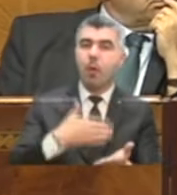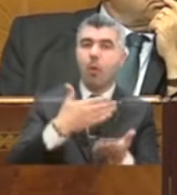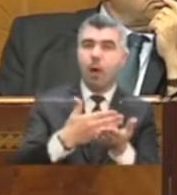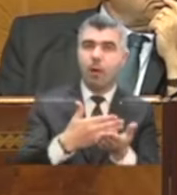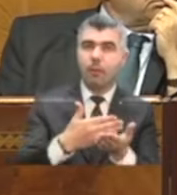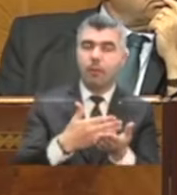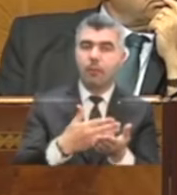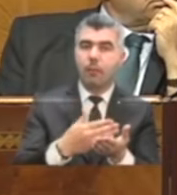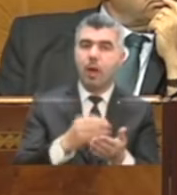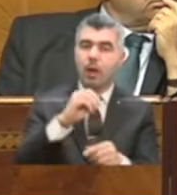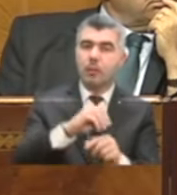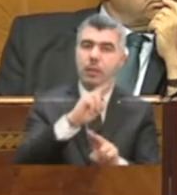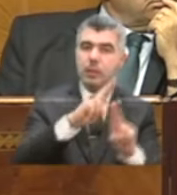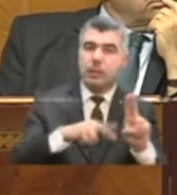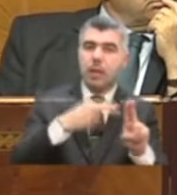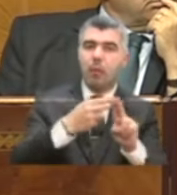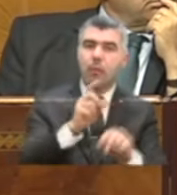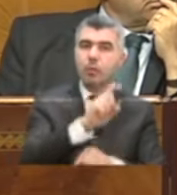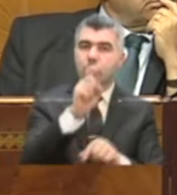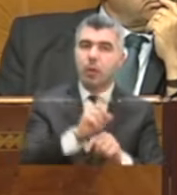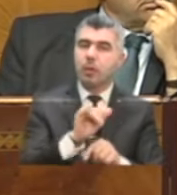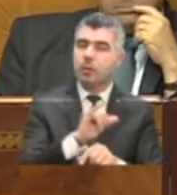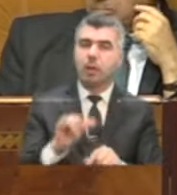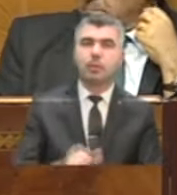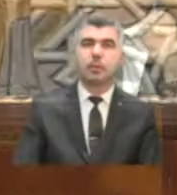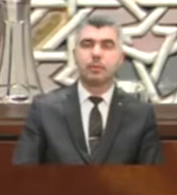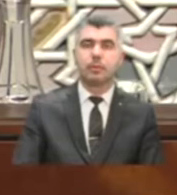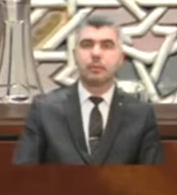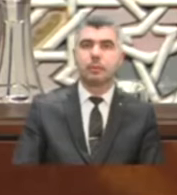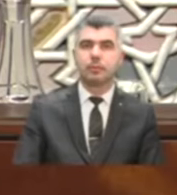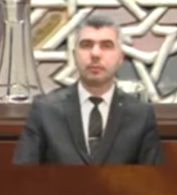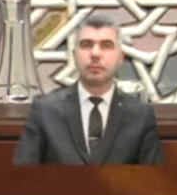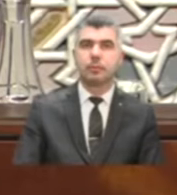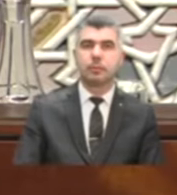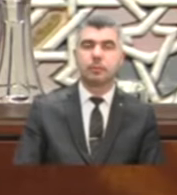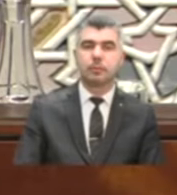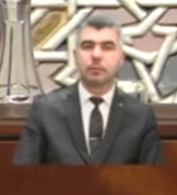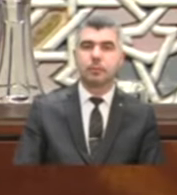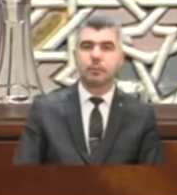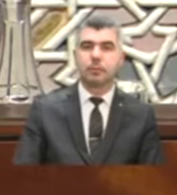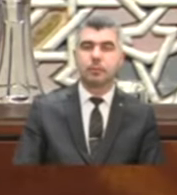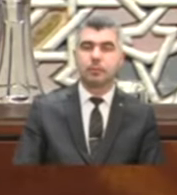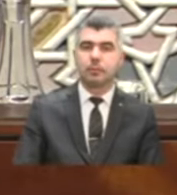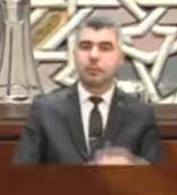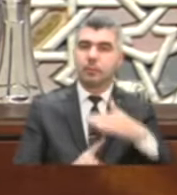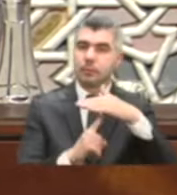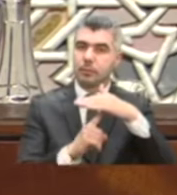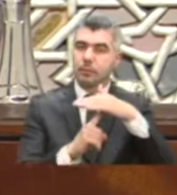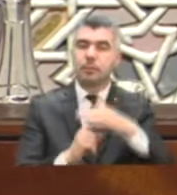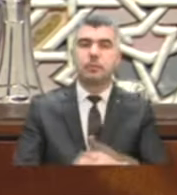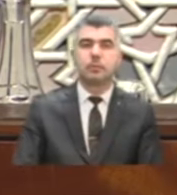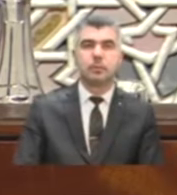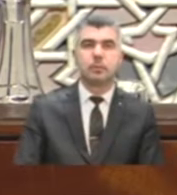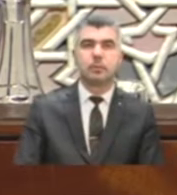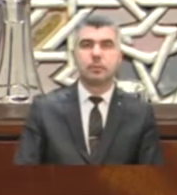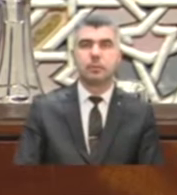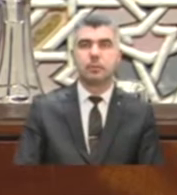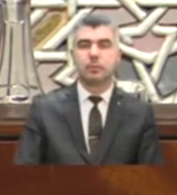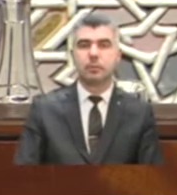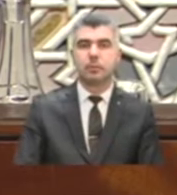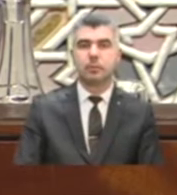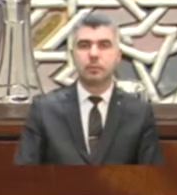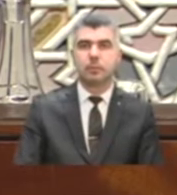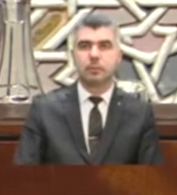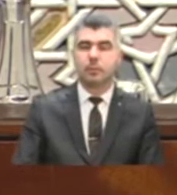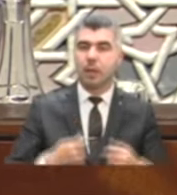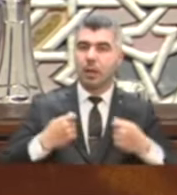ينهي الجواب عن سؤال سيد النائبه. شكرا سيد. تفضل سي بوانو، تفضل سيد الرئيس.